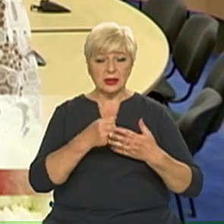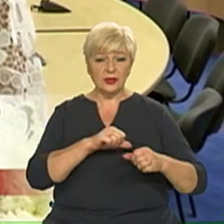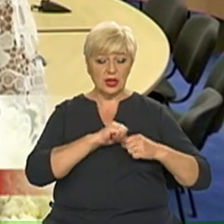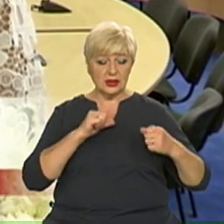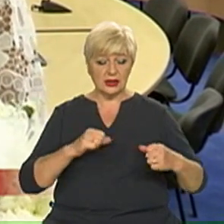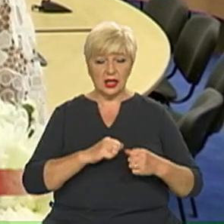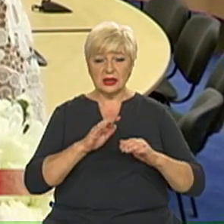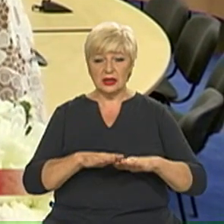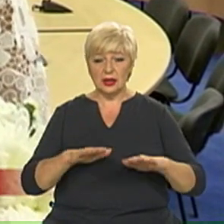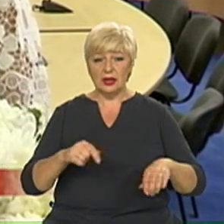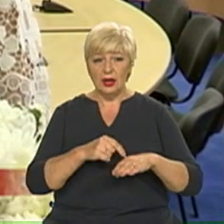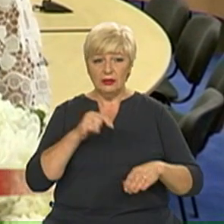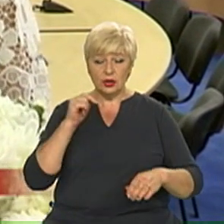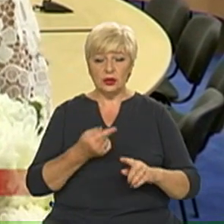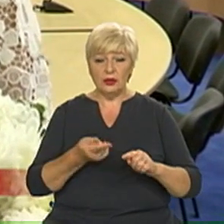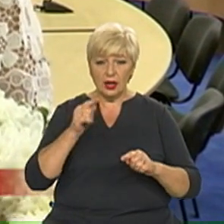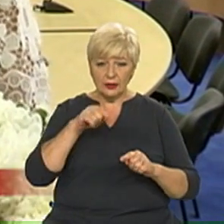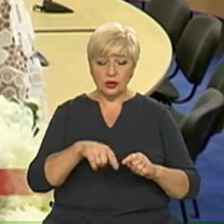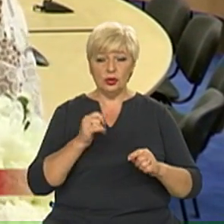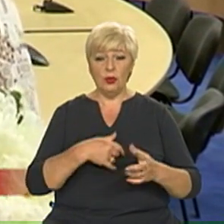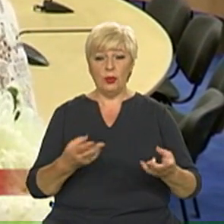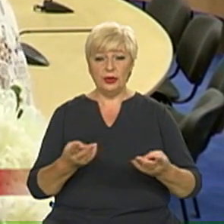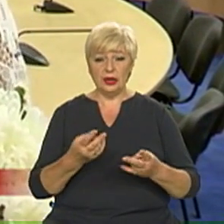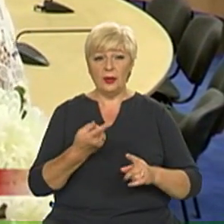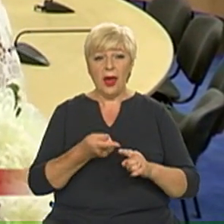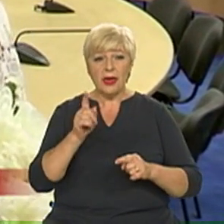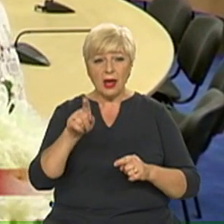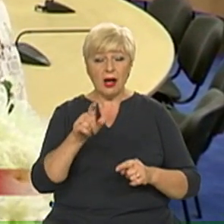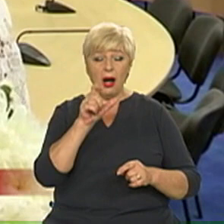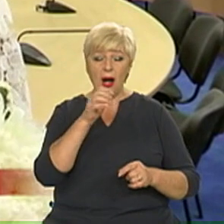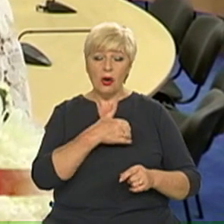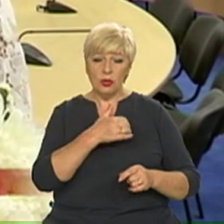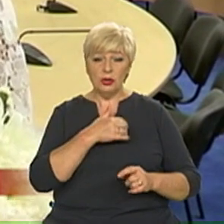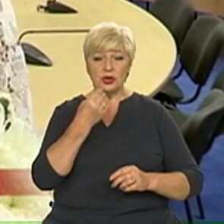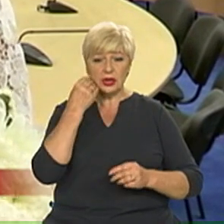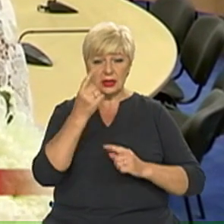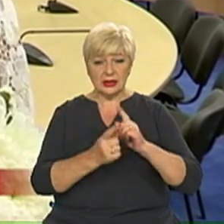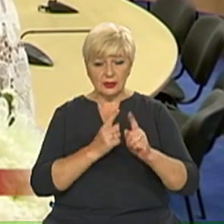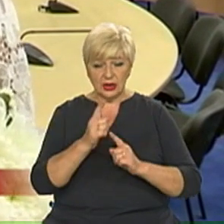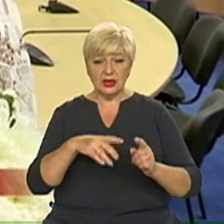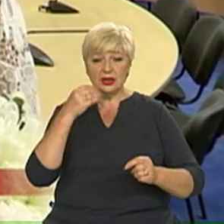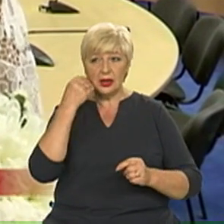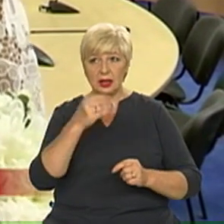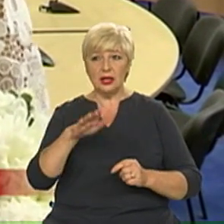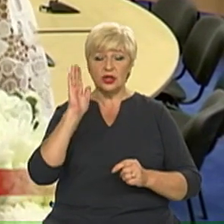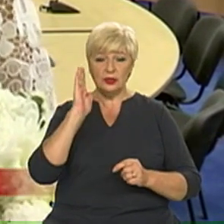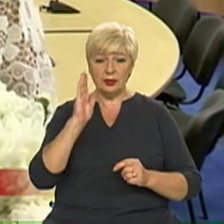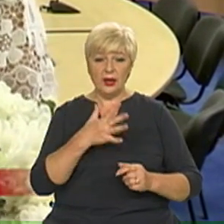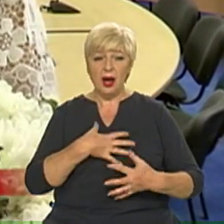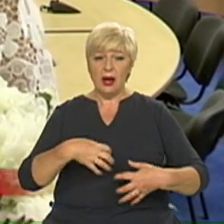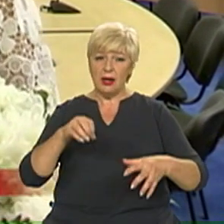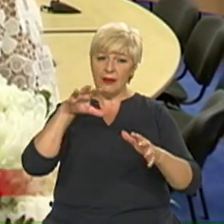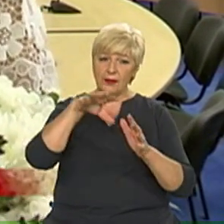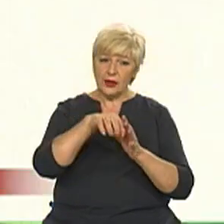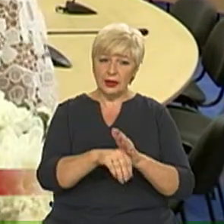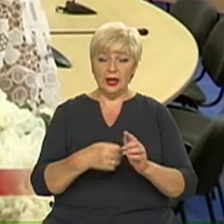дітям, тому що відчуває дійсно в цьому потребу, яка хоче змінити на краще майбутнє і тому вкладає